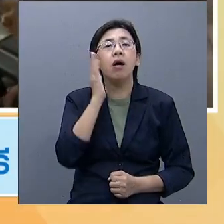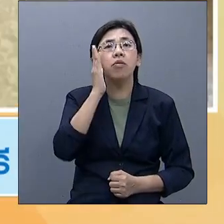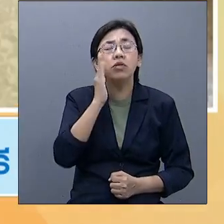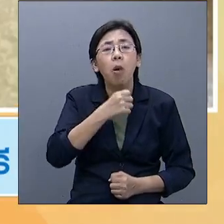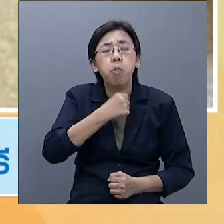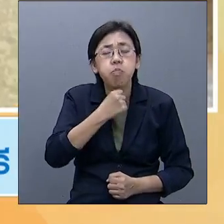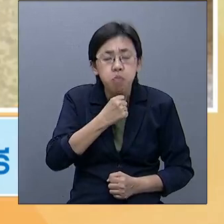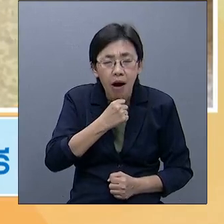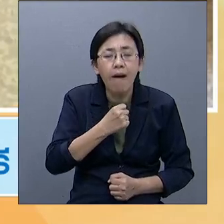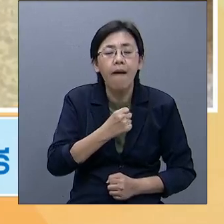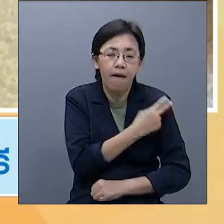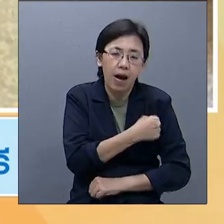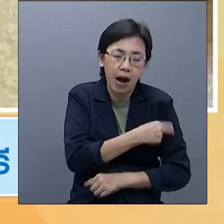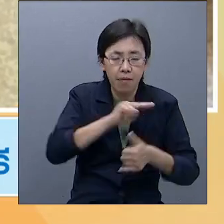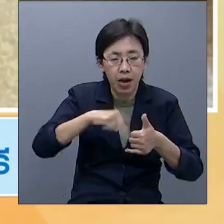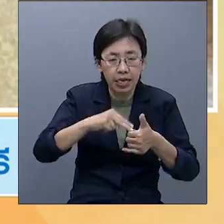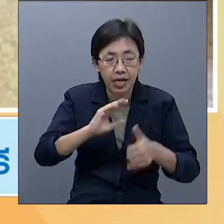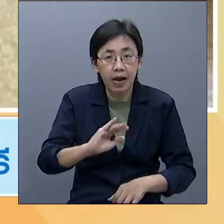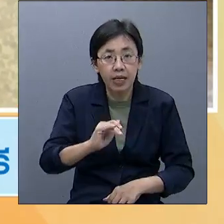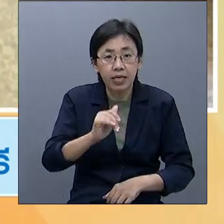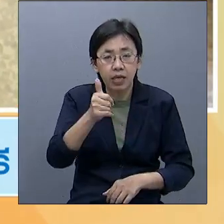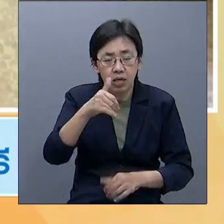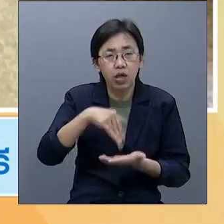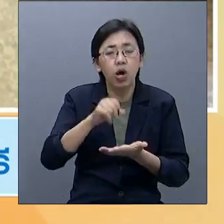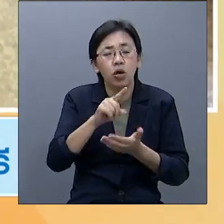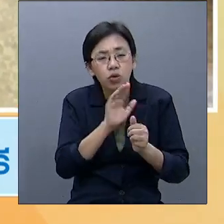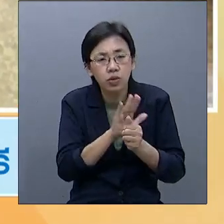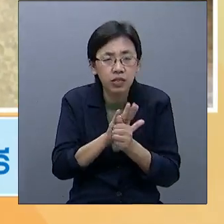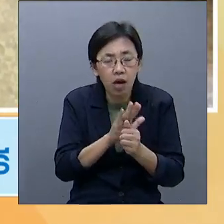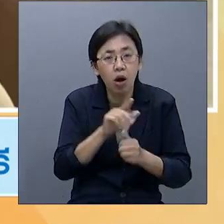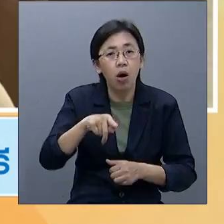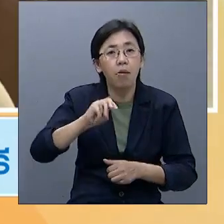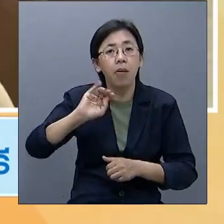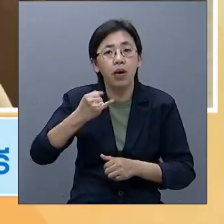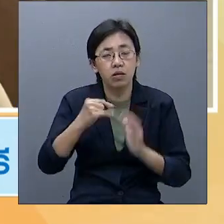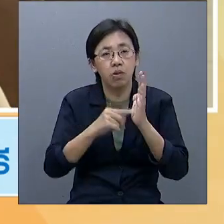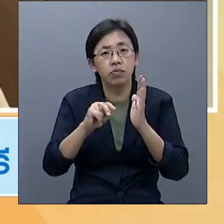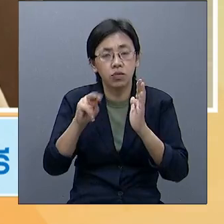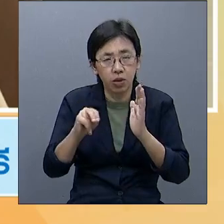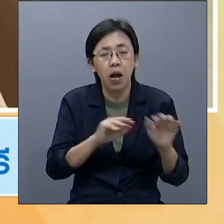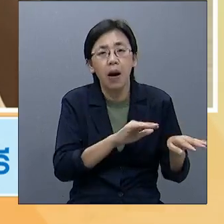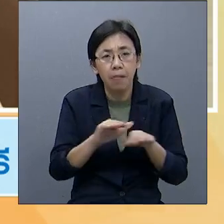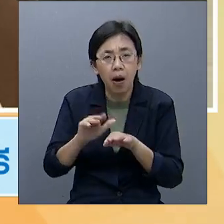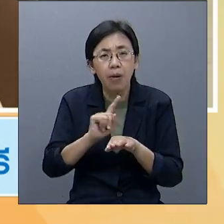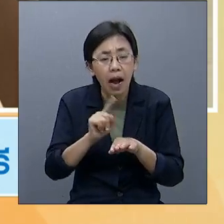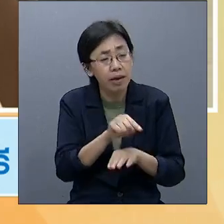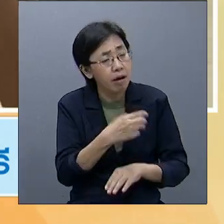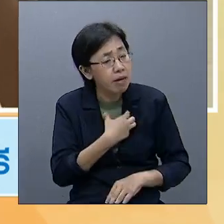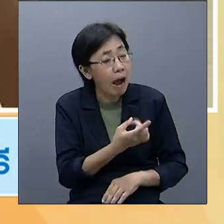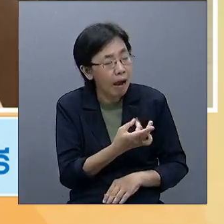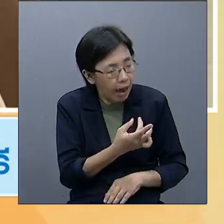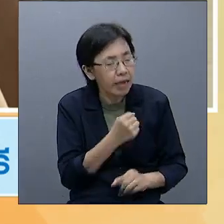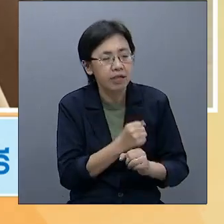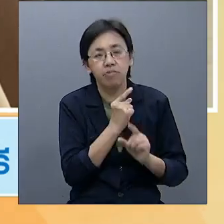ายเรียบร้อยแล้วนะคะทางศูนย์คุ้มครองคนไร้ที่พึ่งจากพม.จังหวัดนนทบุรีนะคะก็พร้อมที่จะทำตามความต้องการของคุณลุงโม